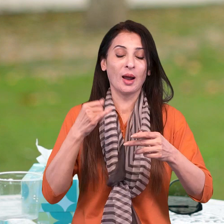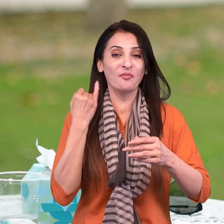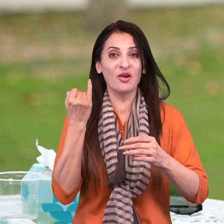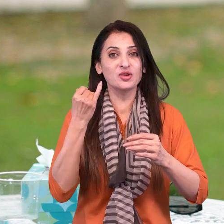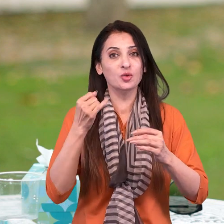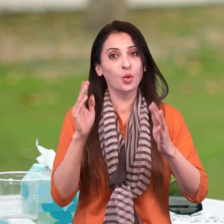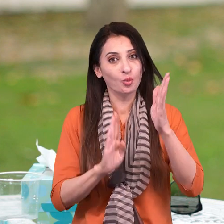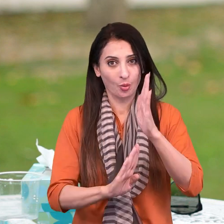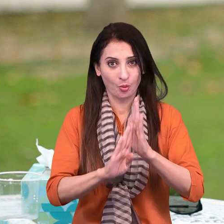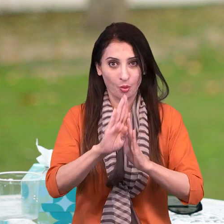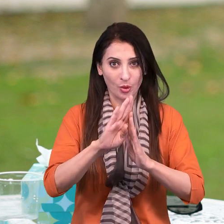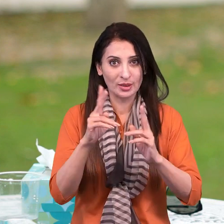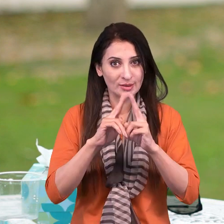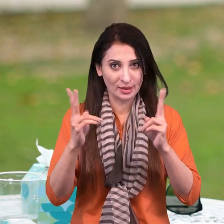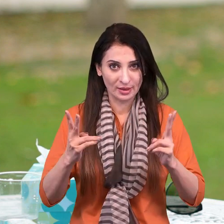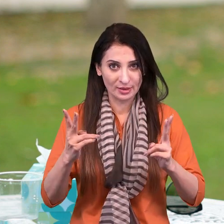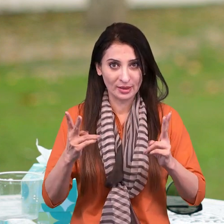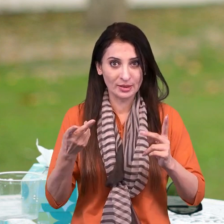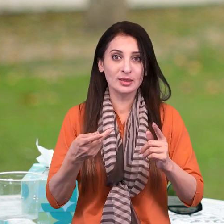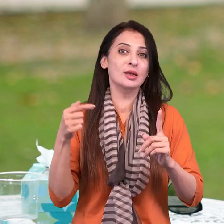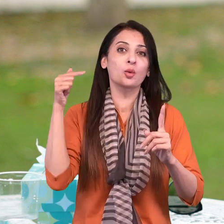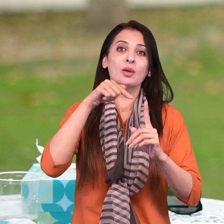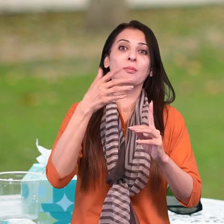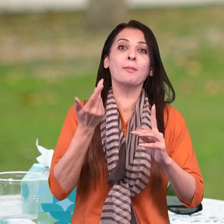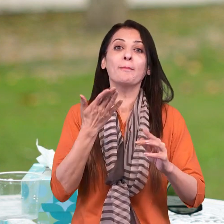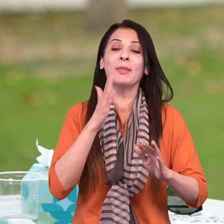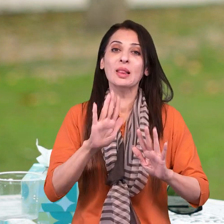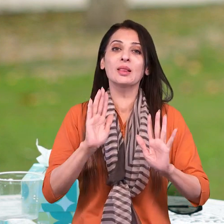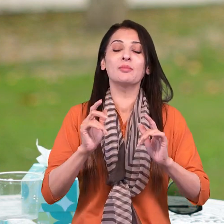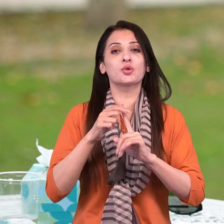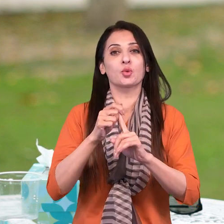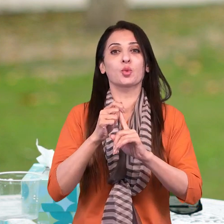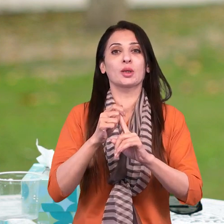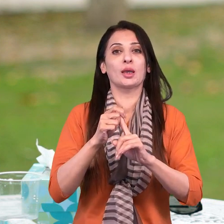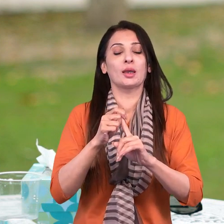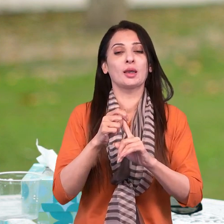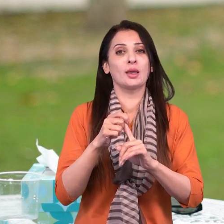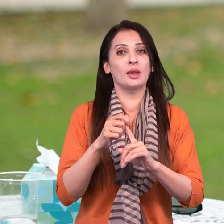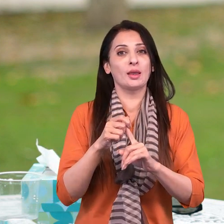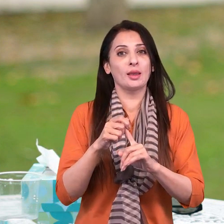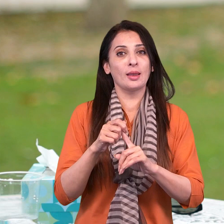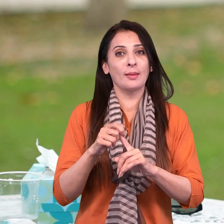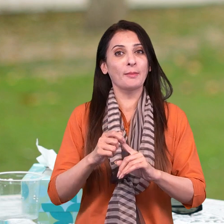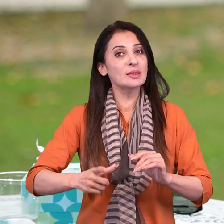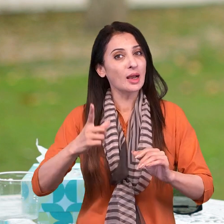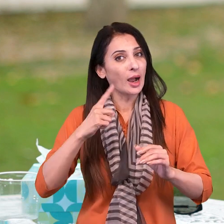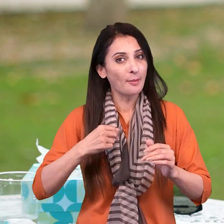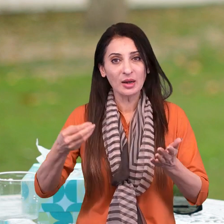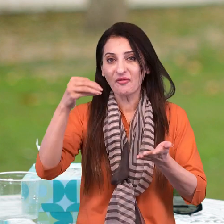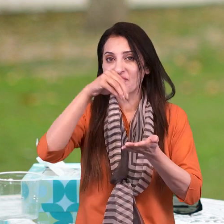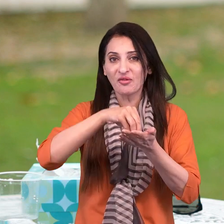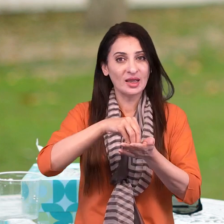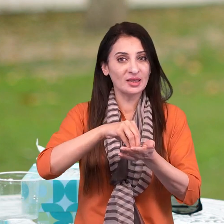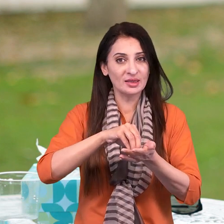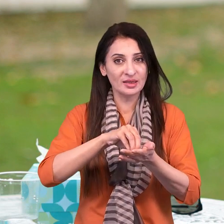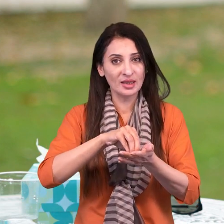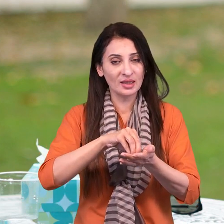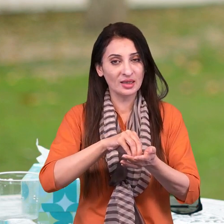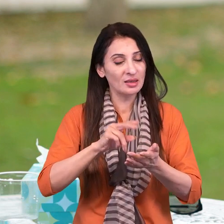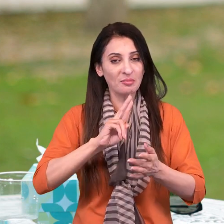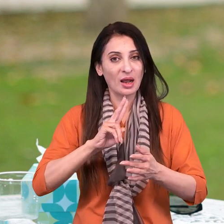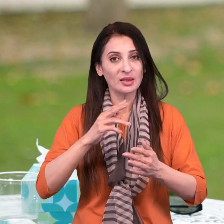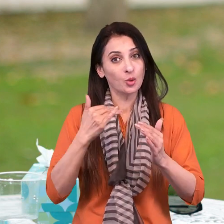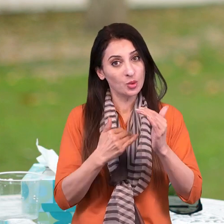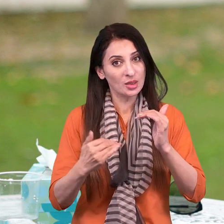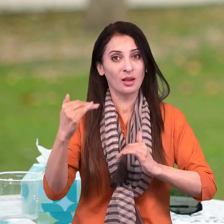सकें वेयर इट हैज़ अ कॉज, क्योंकि जिसके अंदर आप सिर्फ अपनी बेनिफिट की बातें करते हैं, अपनी बिज़नेस की बात करते हैं, और